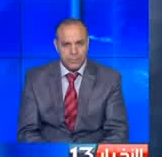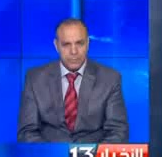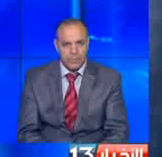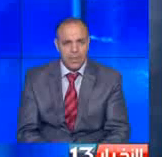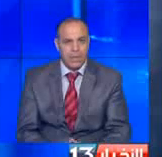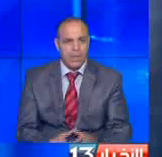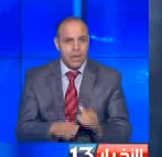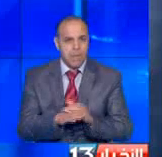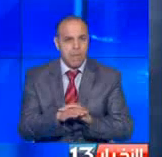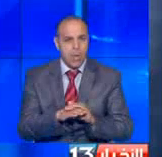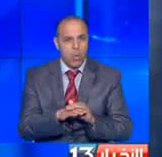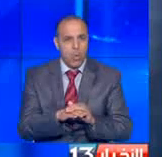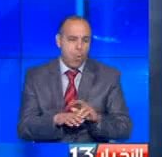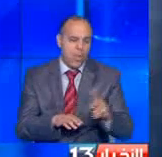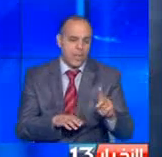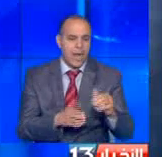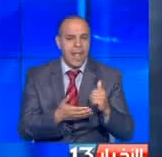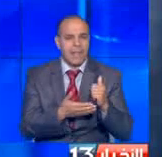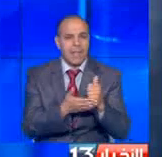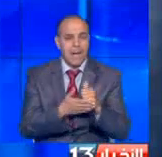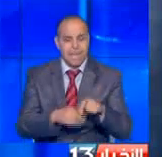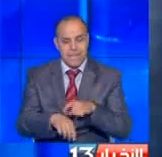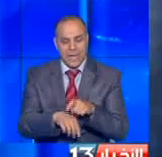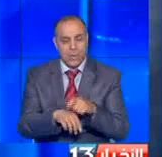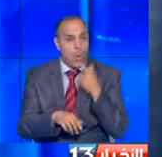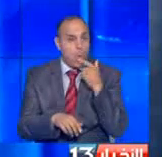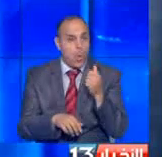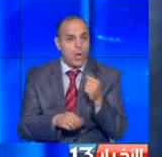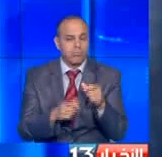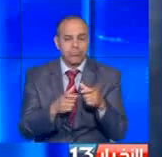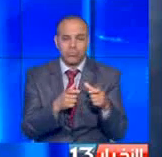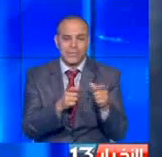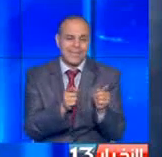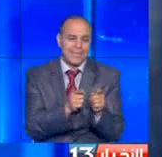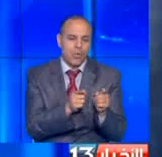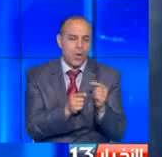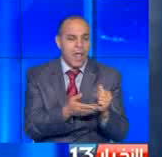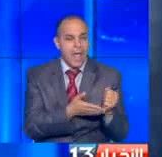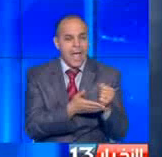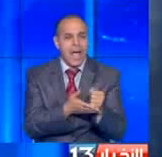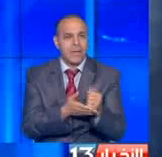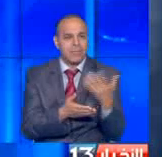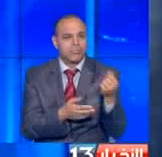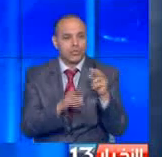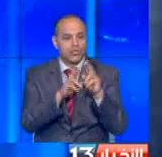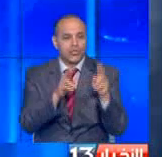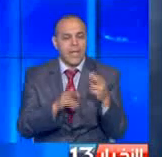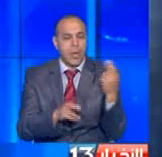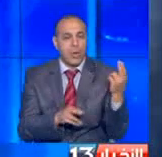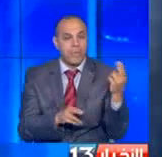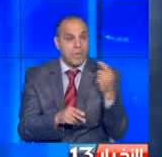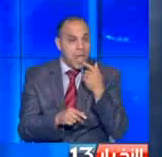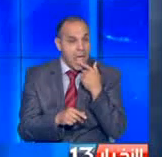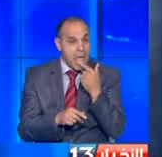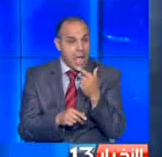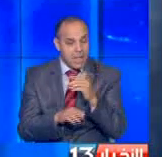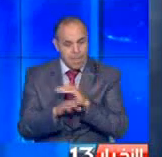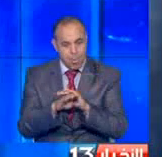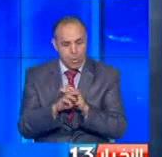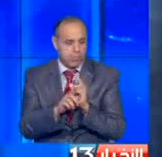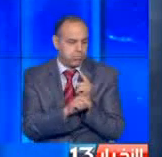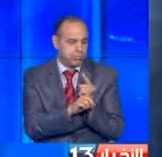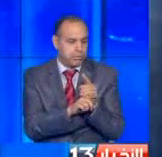في شان اخر دعم العمل البلدي عن طريق المؤسسات الصغرى لفائده اصحاب شاهد العليا كان محور